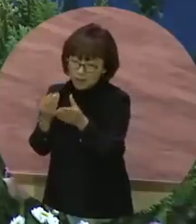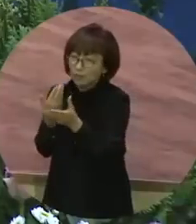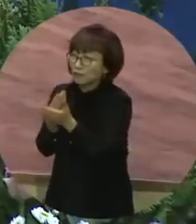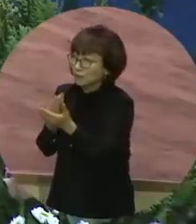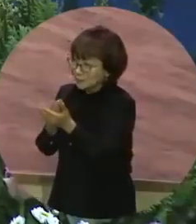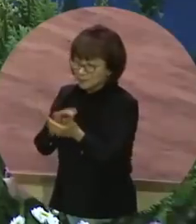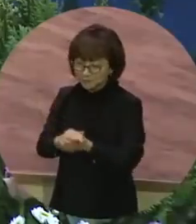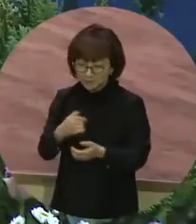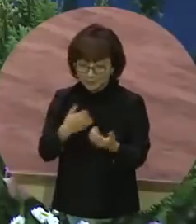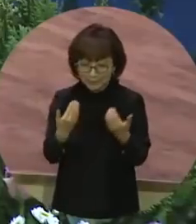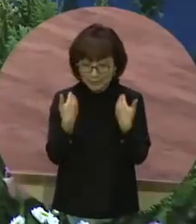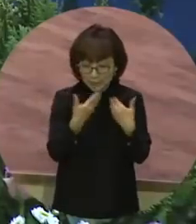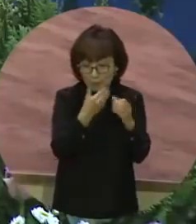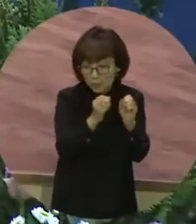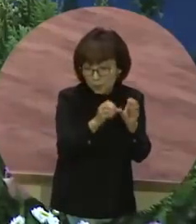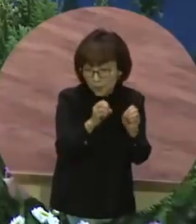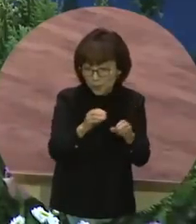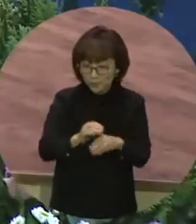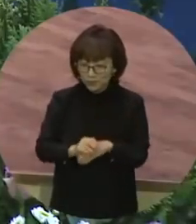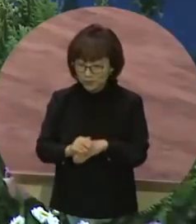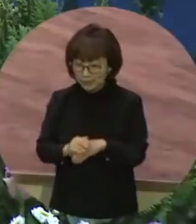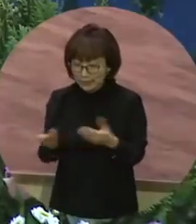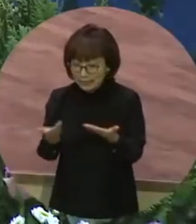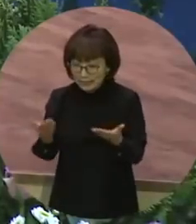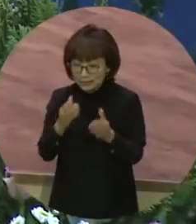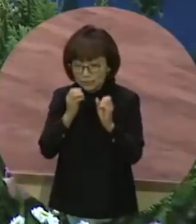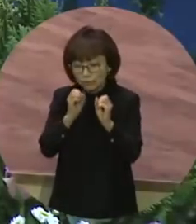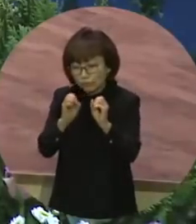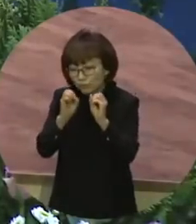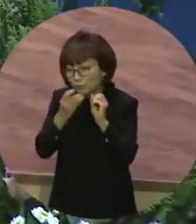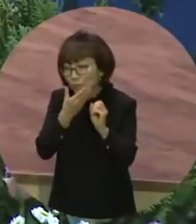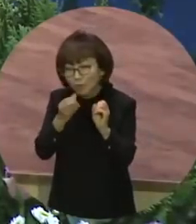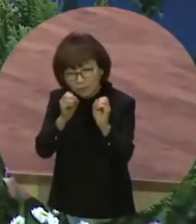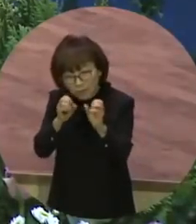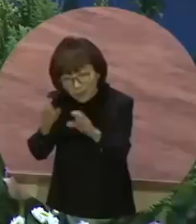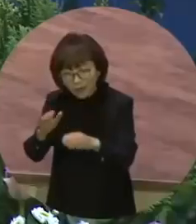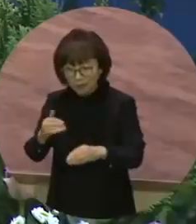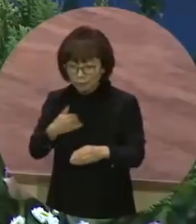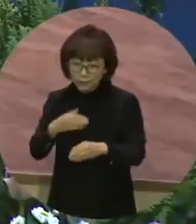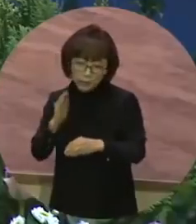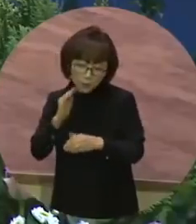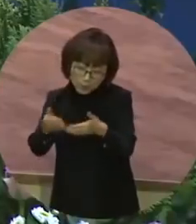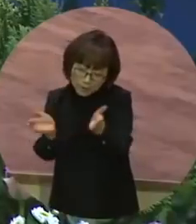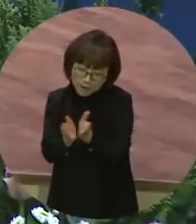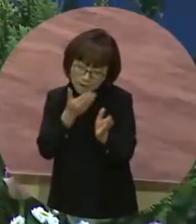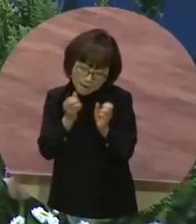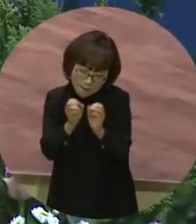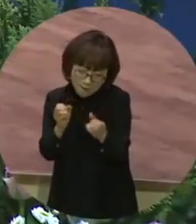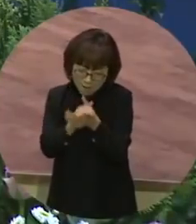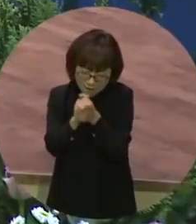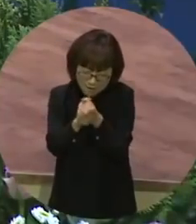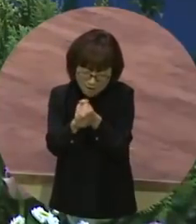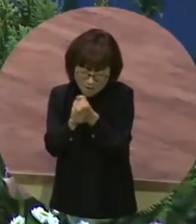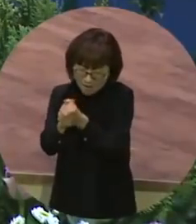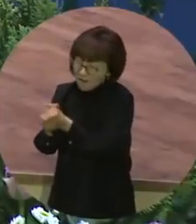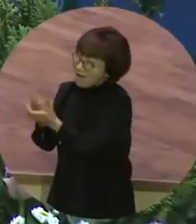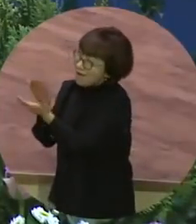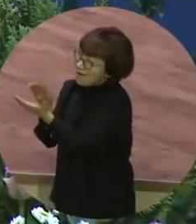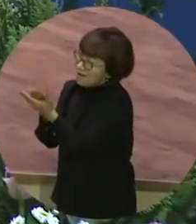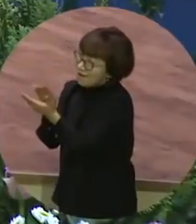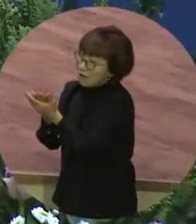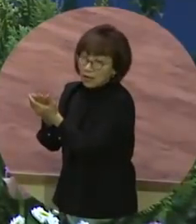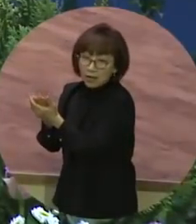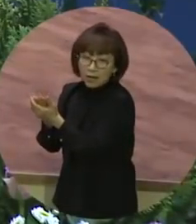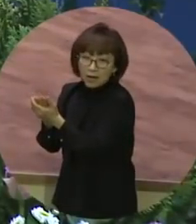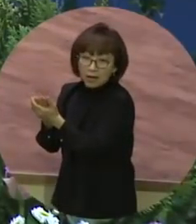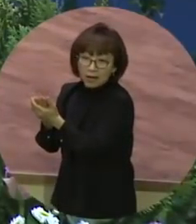이 학교 보고 막 이 기억 보고 막 이 우리 기관 부흥, 가슴을 품고 기대해보죠. 하나님 다른 것 다, 구하다는 것 다